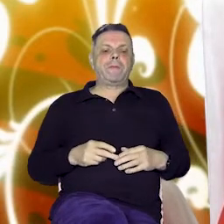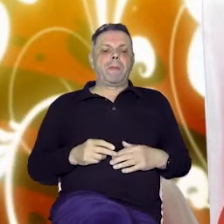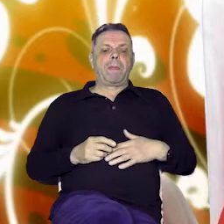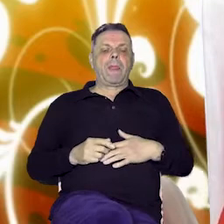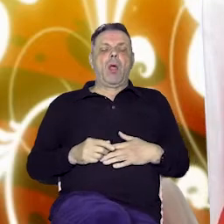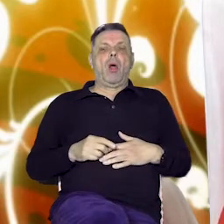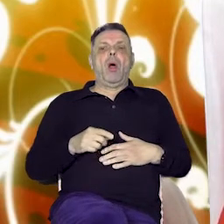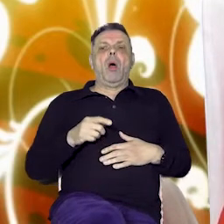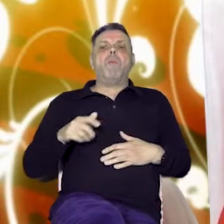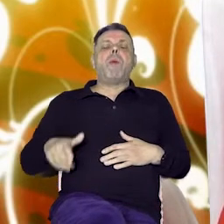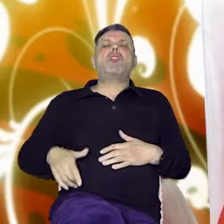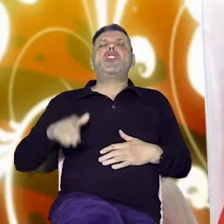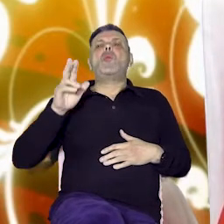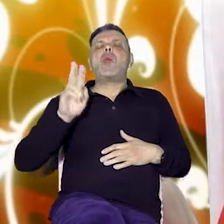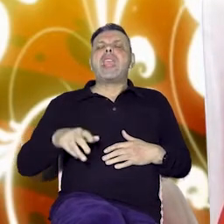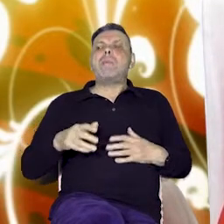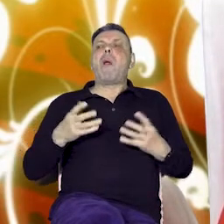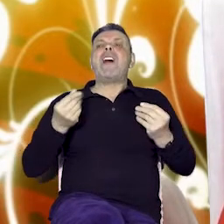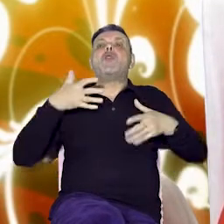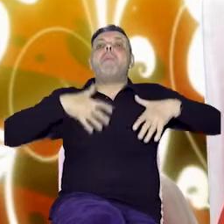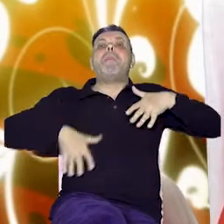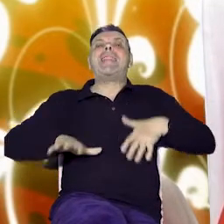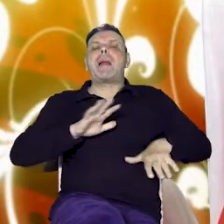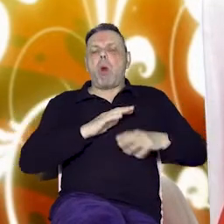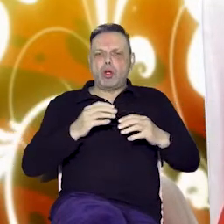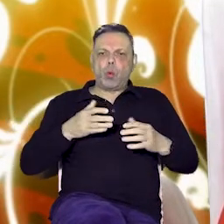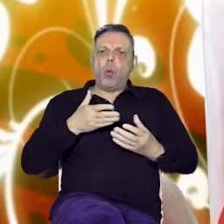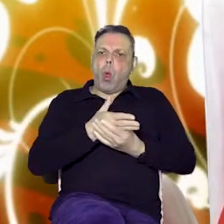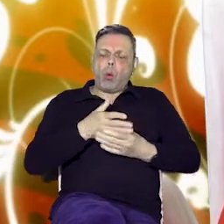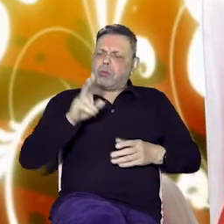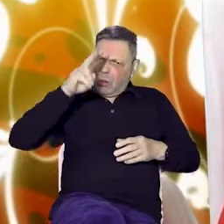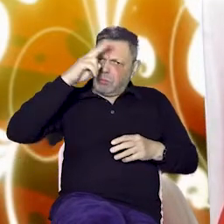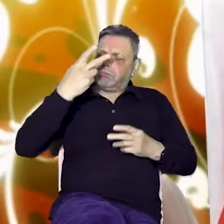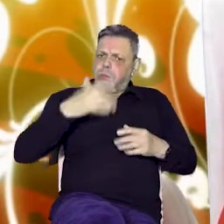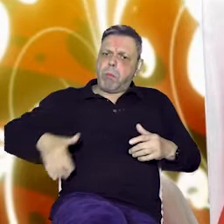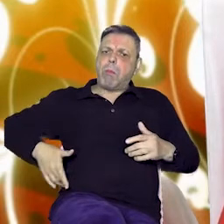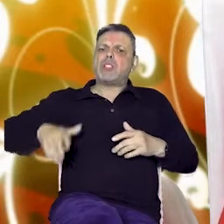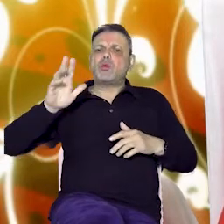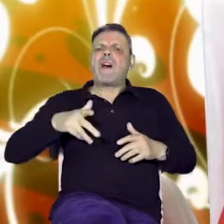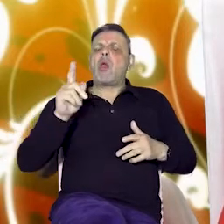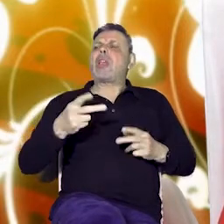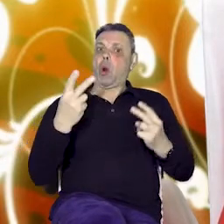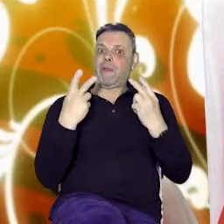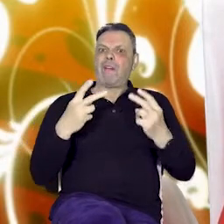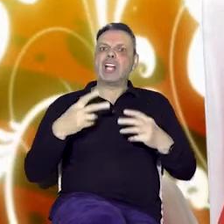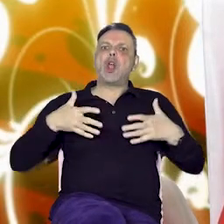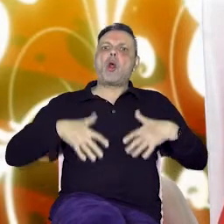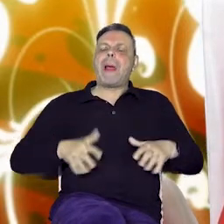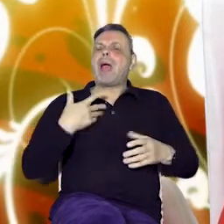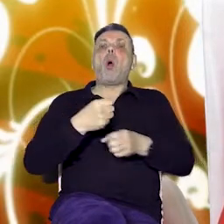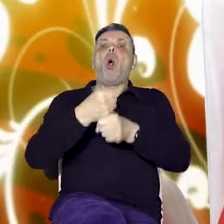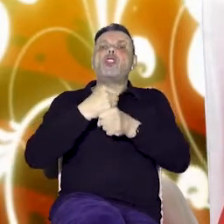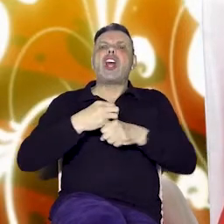organi. Bubrezi imaju jako važnu metaboličku ulogu. Tako da su oni zaista jedni od ključnih organa koji održavaju